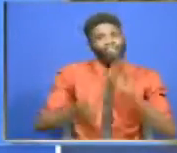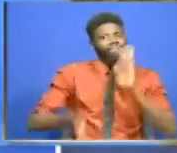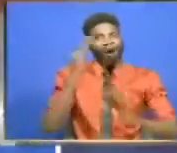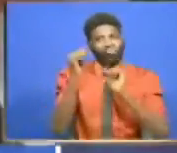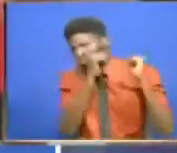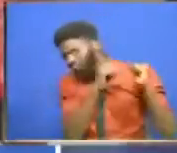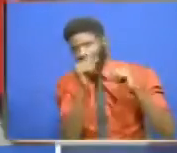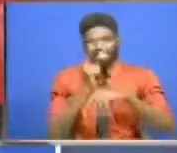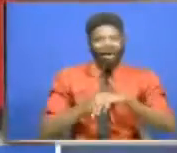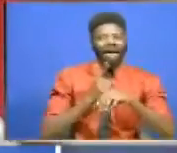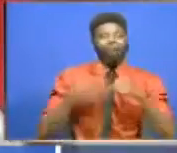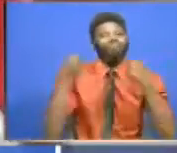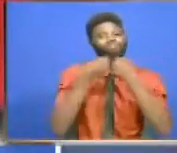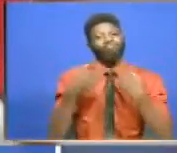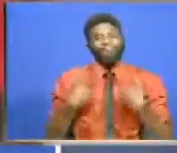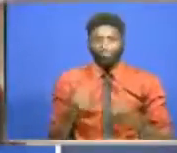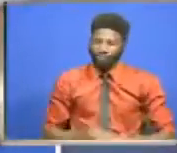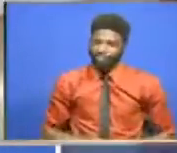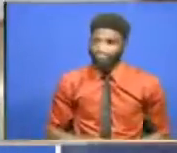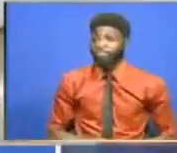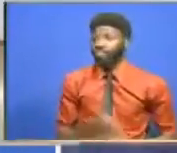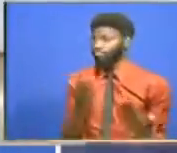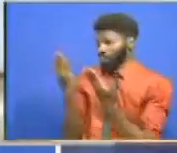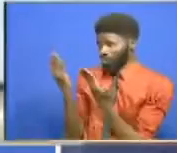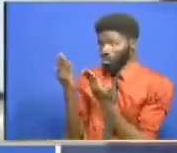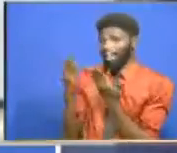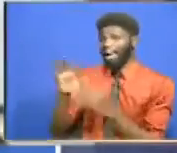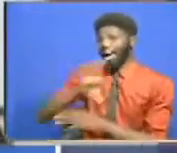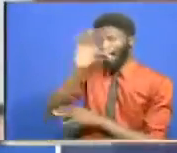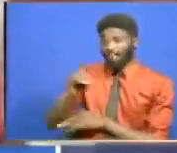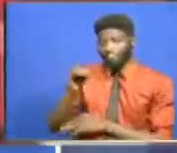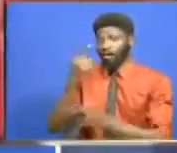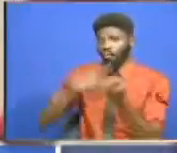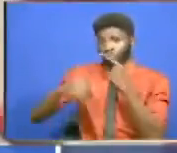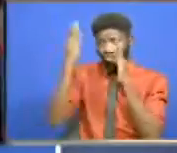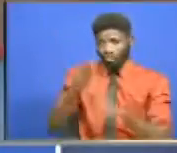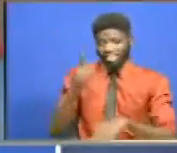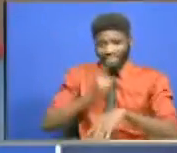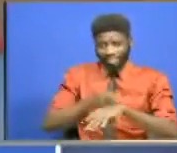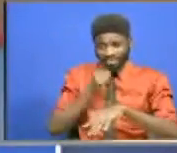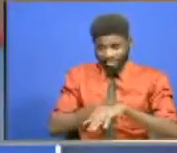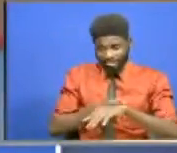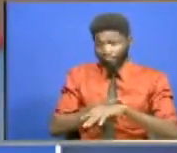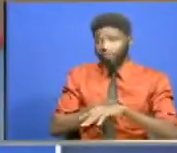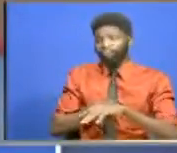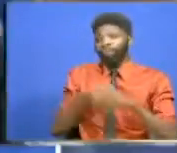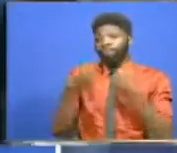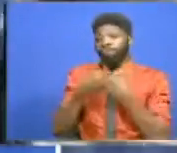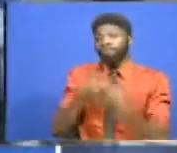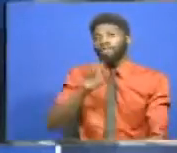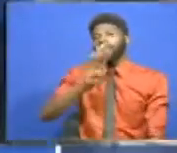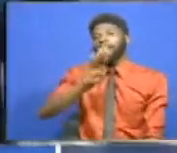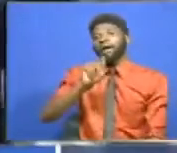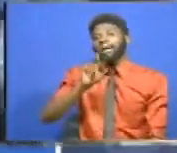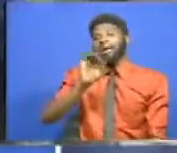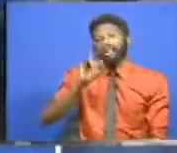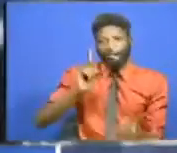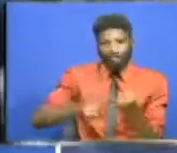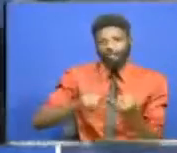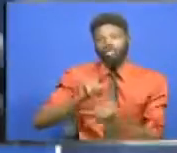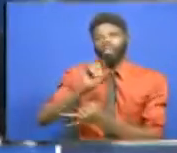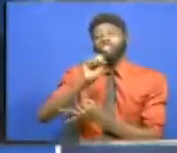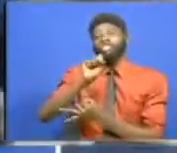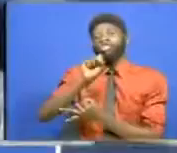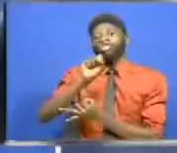match situation. Mshindi wa nishani ya fedha barani Afrika katika uzani wa fly Shafi Bakari, Joseph Shigali, Victor